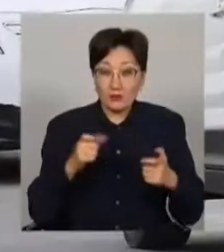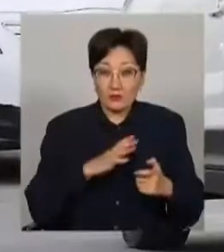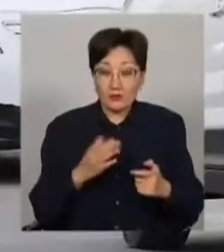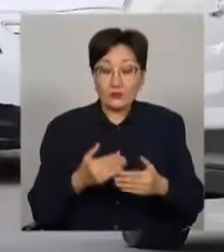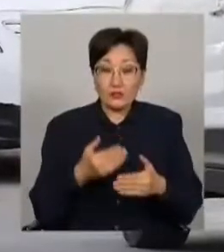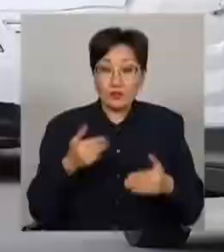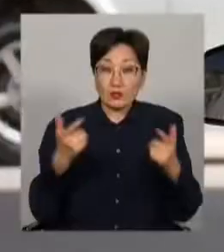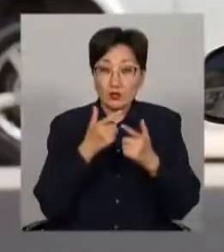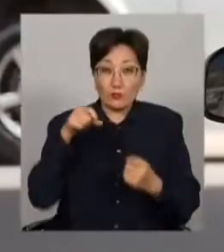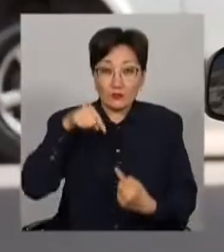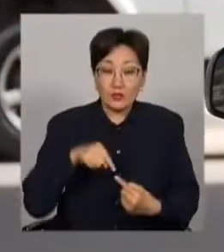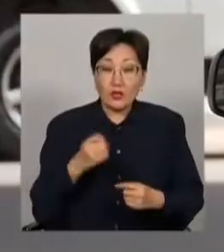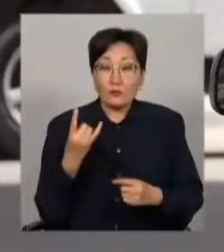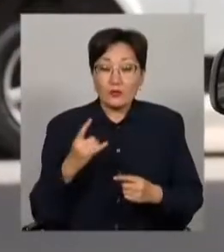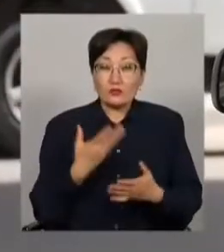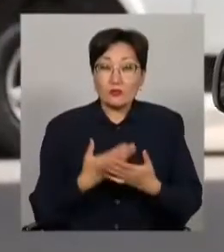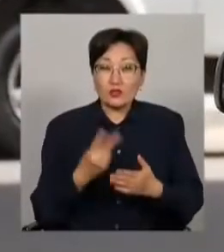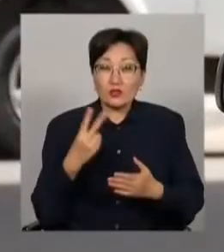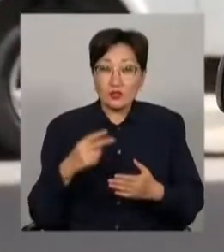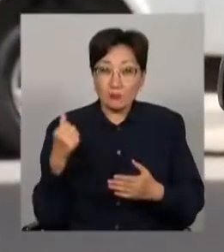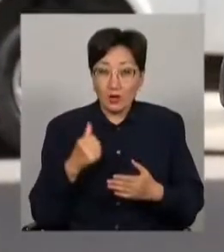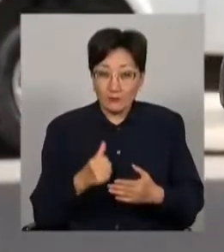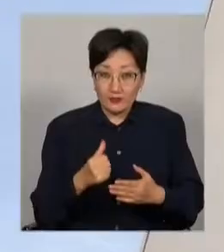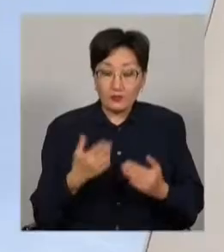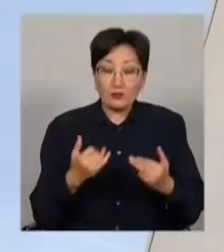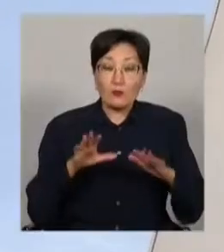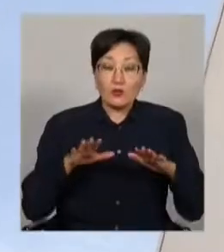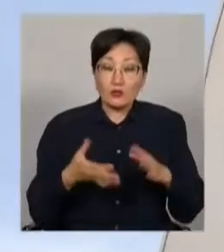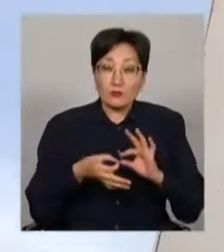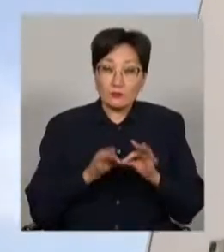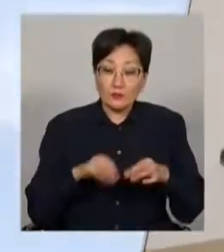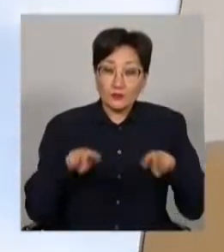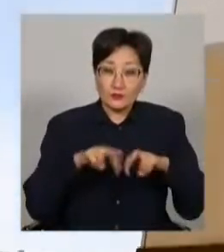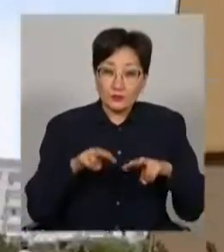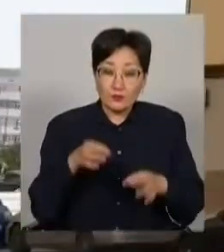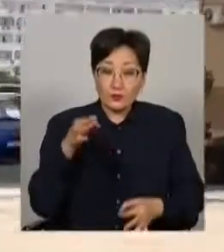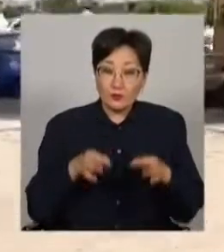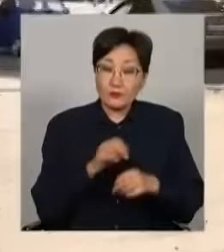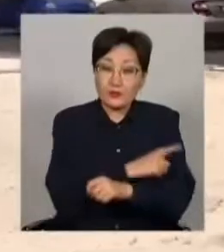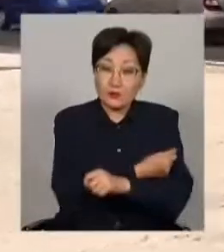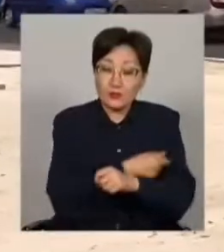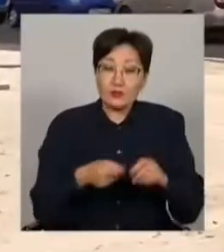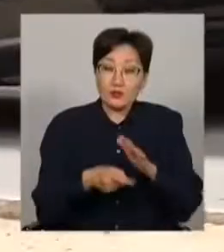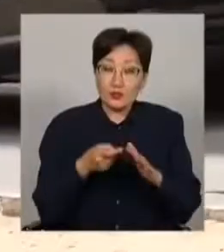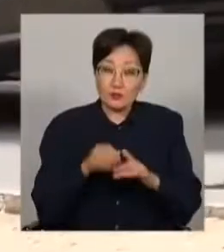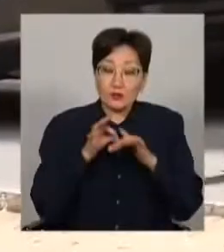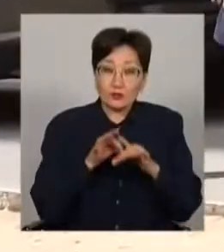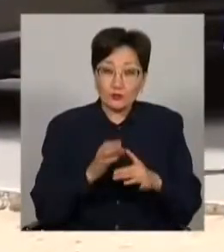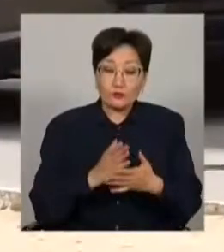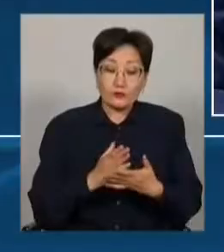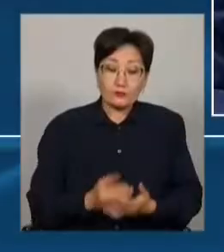Алдын ала мәлімет бойынша нәресте шамамен 20 апталық. Қазір оқиғаның мән-жайы анықталып, сот медициналық сараптама тағайындалды.